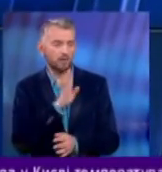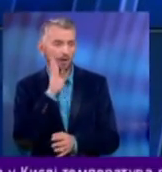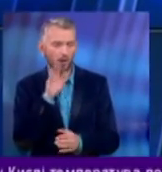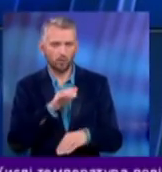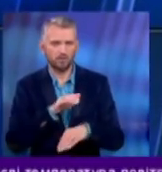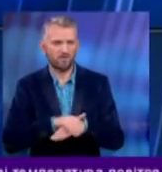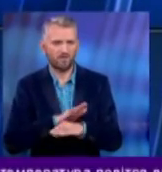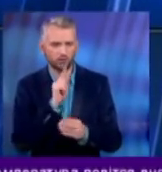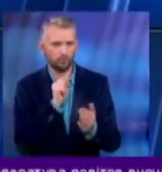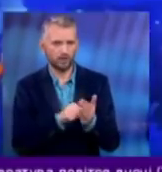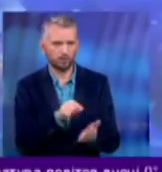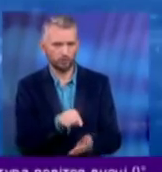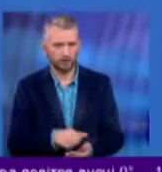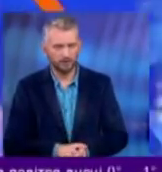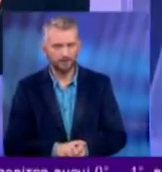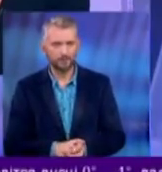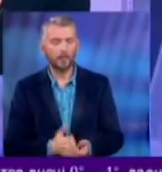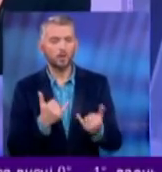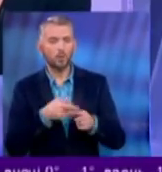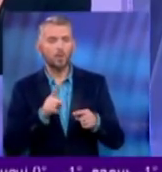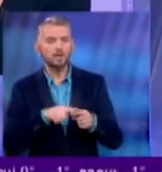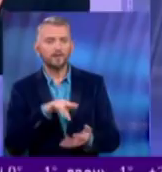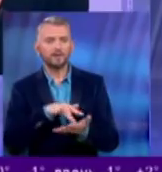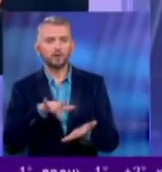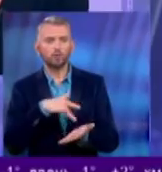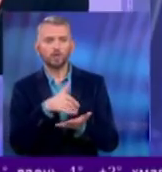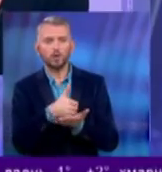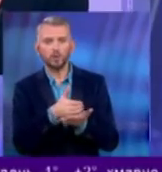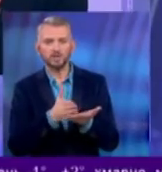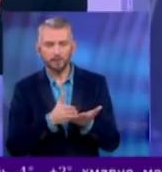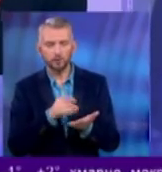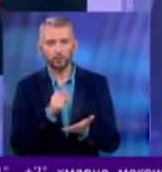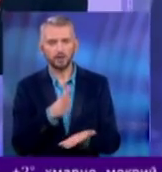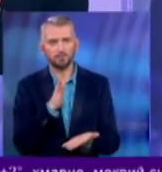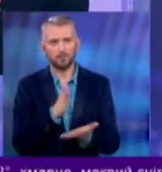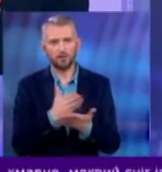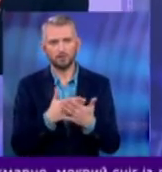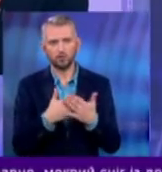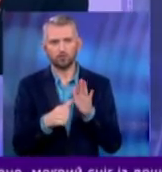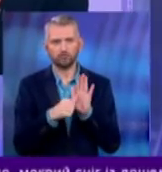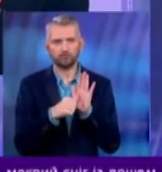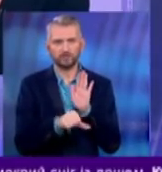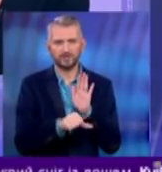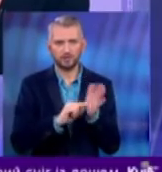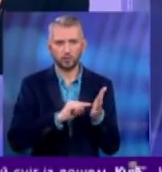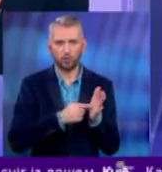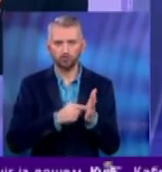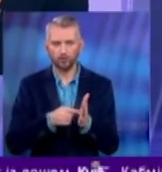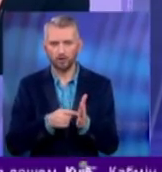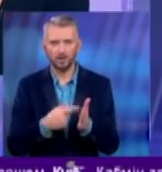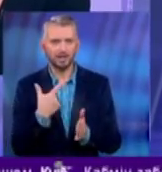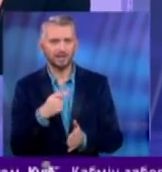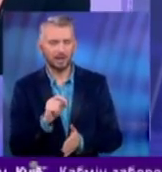там ще міг потрапити туди. А сьогодні це центр комунального сервісу, наскільки я знаю, він має там близько 60 точок